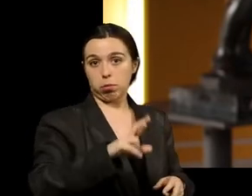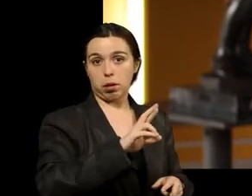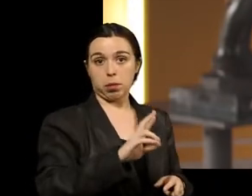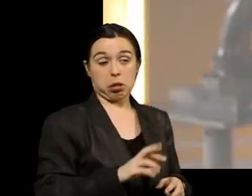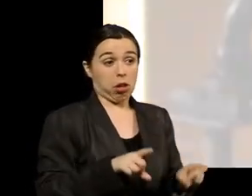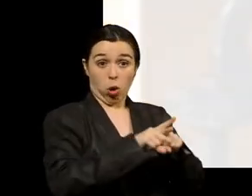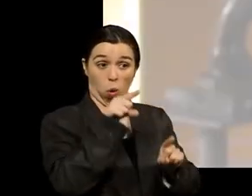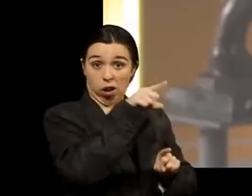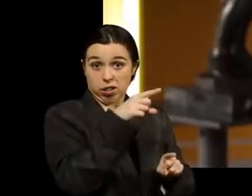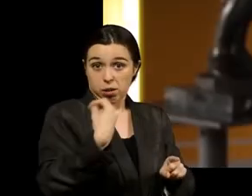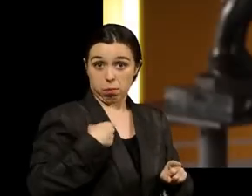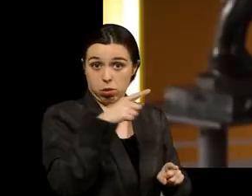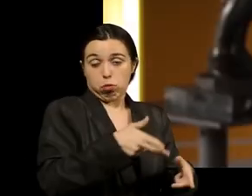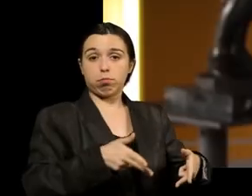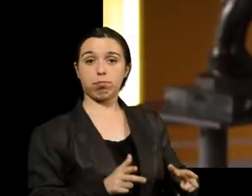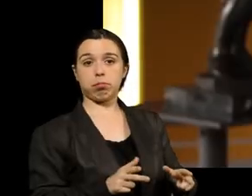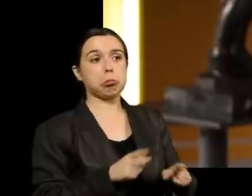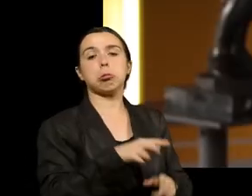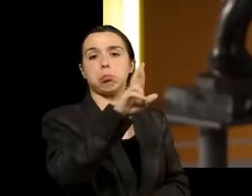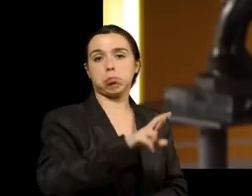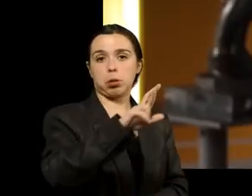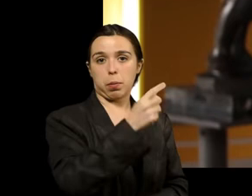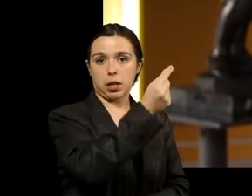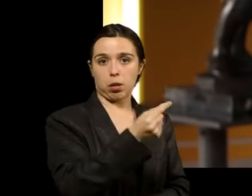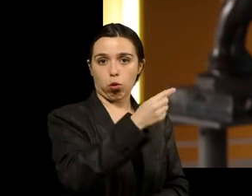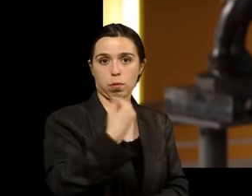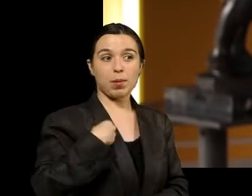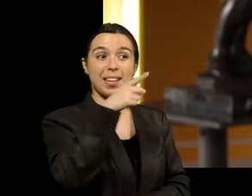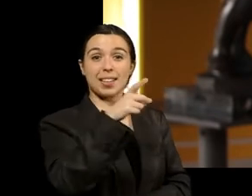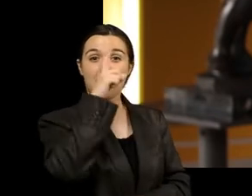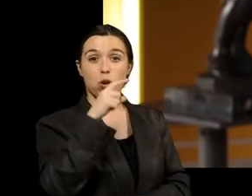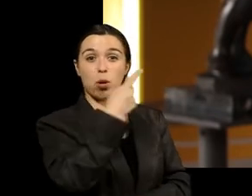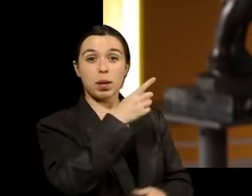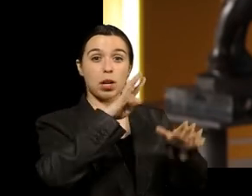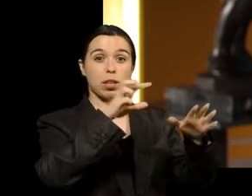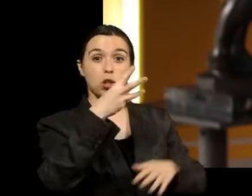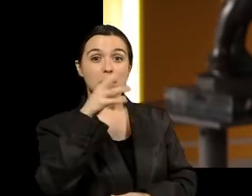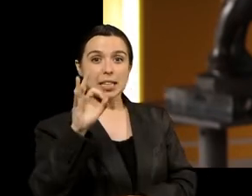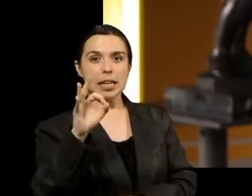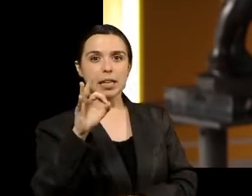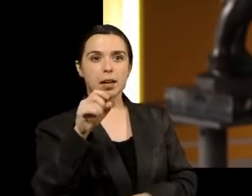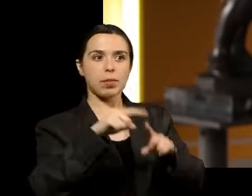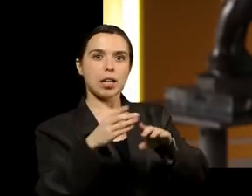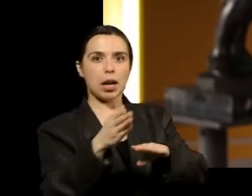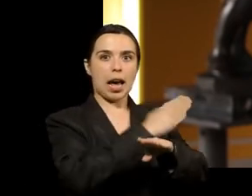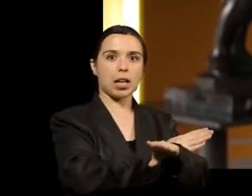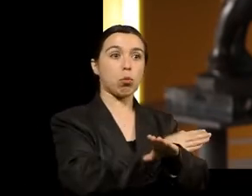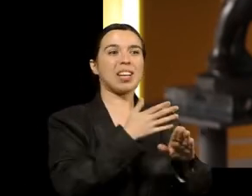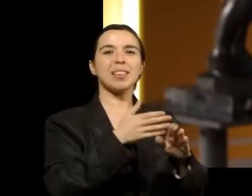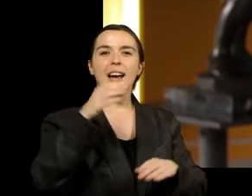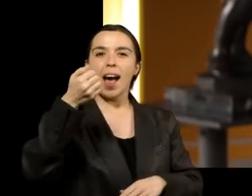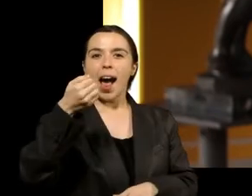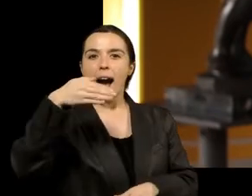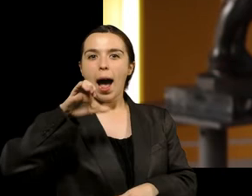que té Manolo. Aquesta obra és de l'any 1930, és anterior a que l'Abelló fes les seves visites en el Mas